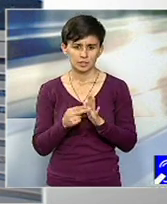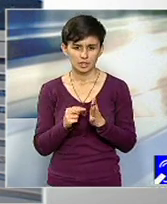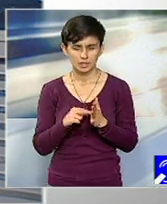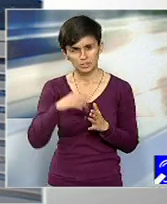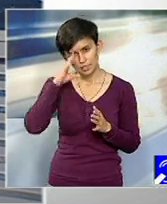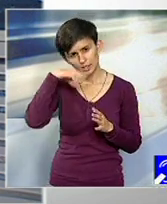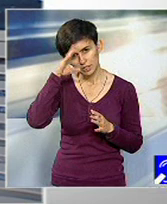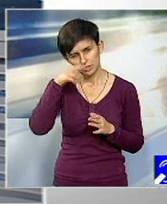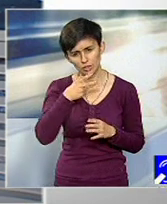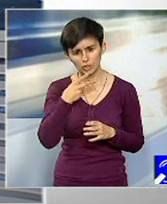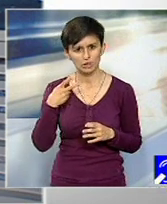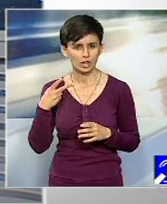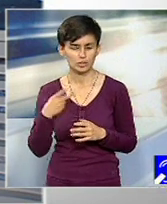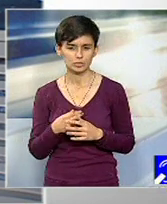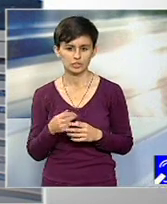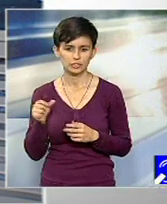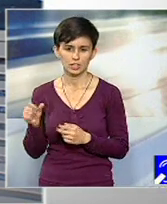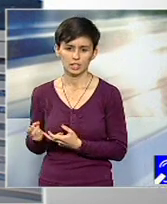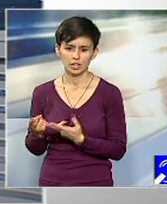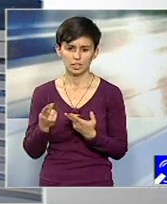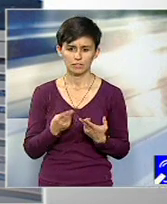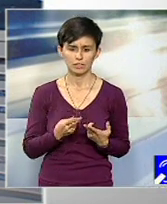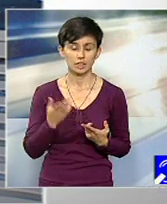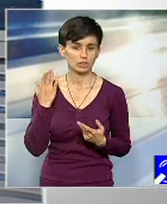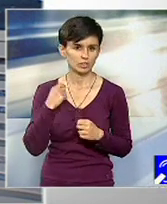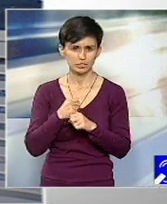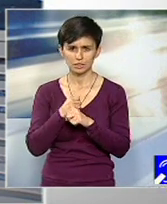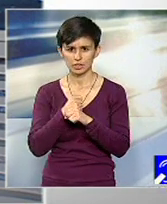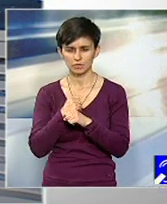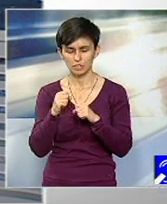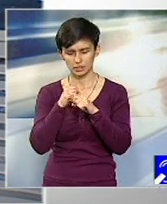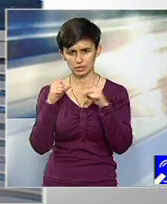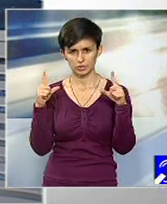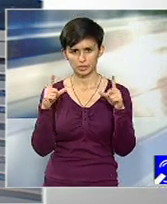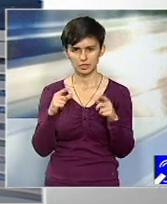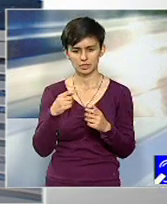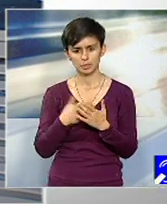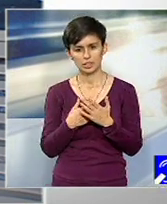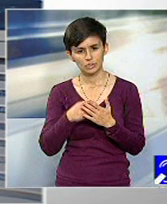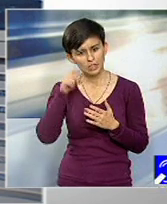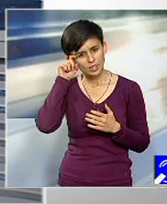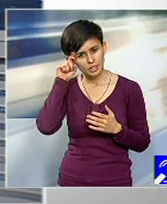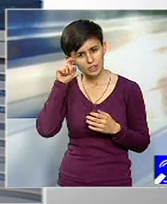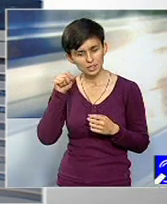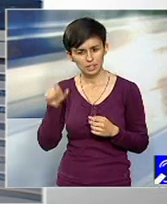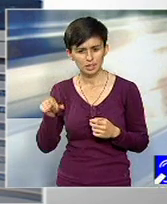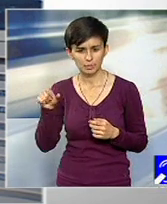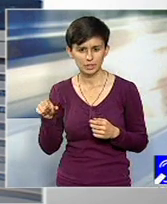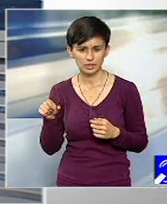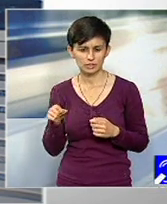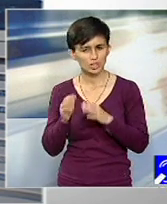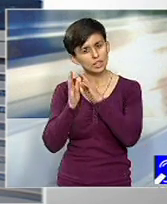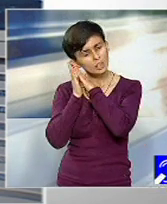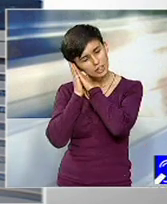Ziua Holocaustului și invitatul a fost foarte surprins pentru că i se părea că cei din sală dorm. Și a trebuit să explic, nu